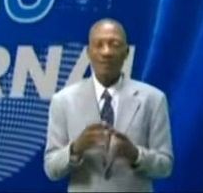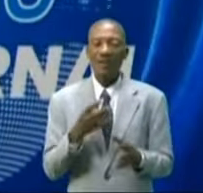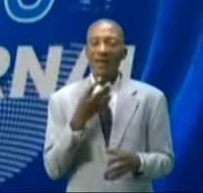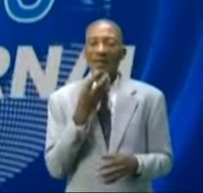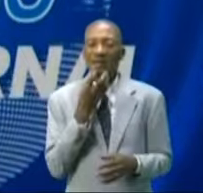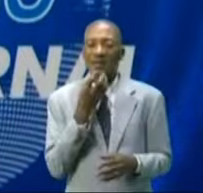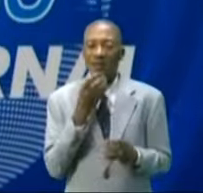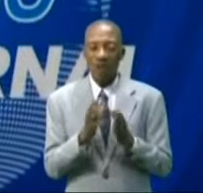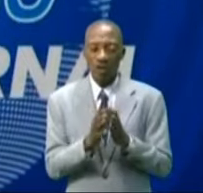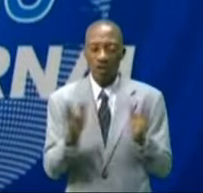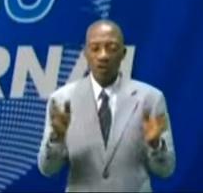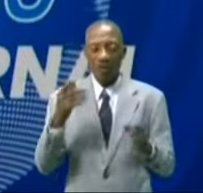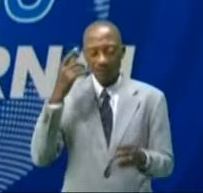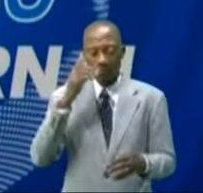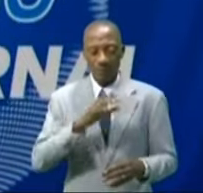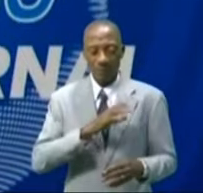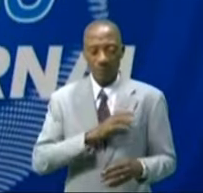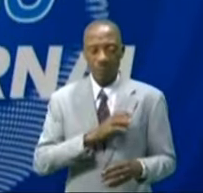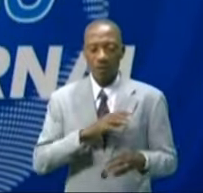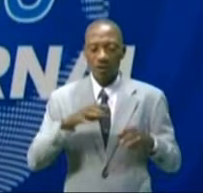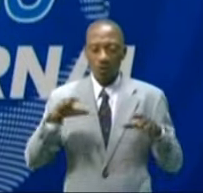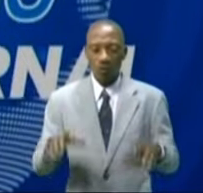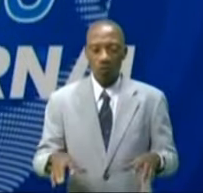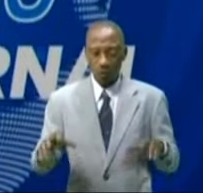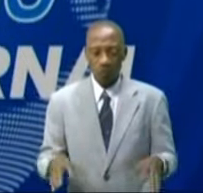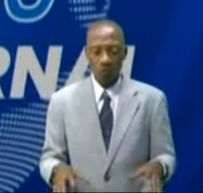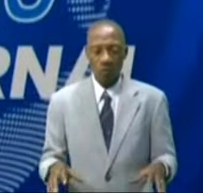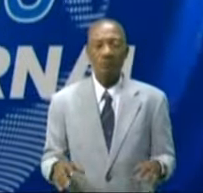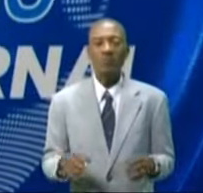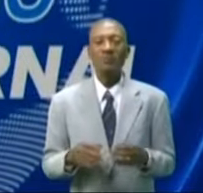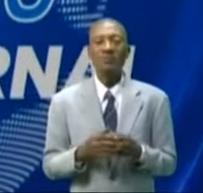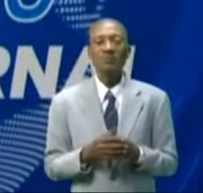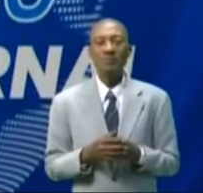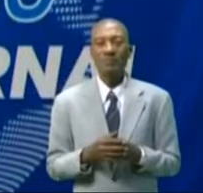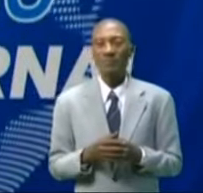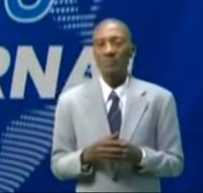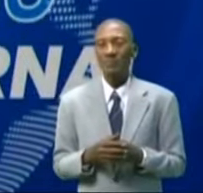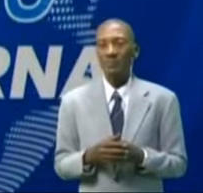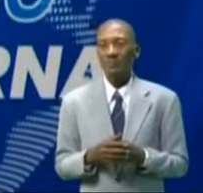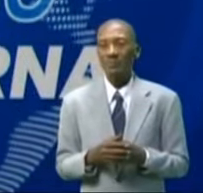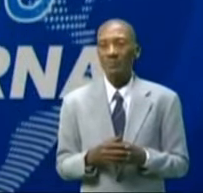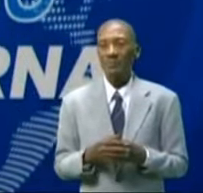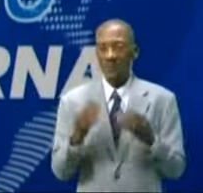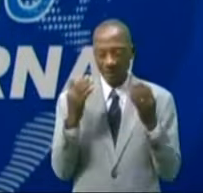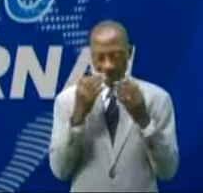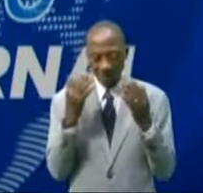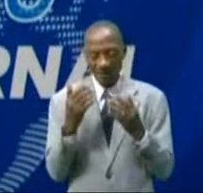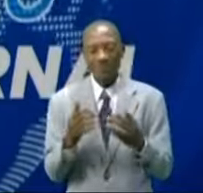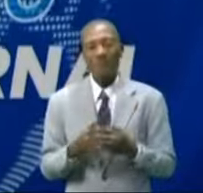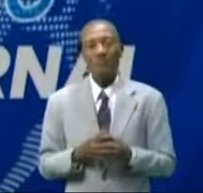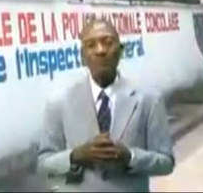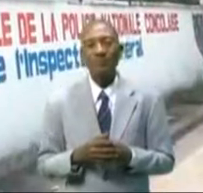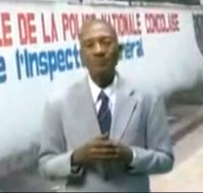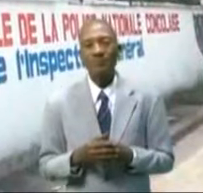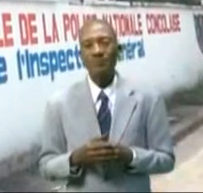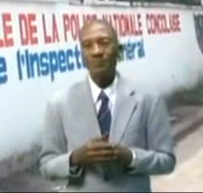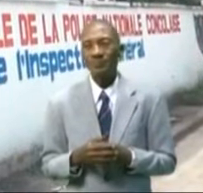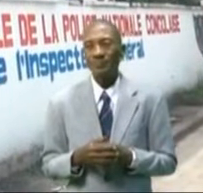la police nationale congolaise, le général Patience Mouchi Diav. C'est un commentaire de Cédric Eninambo.